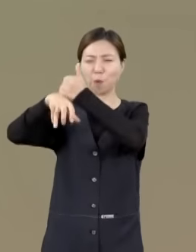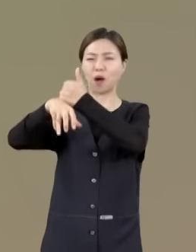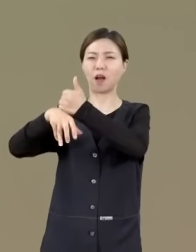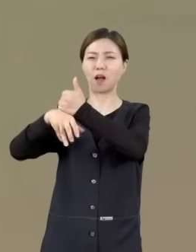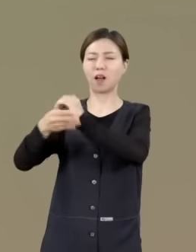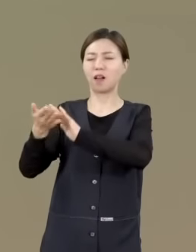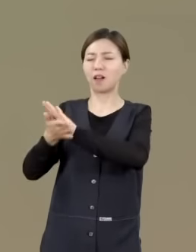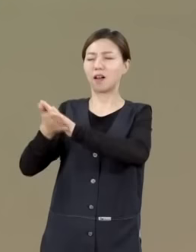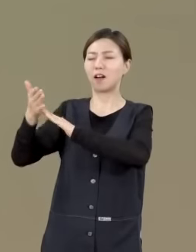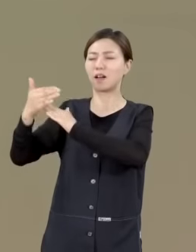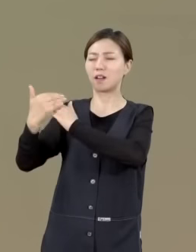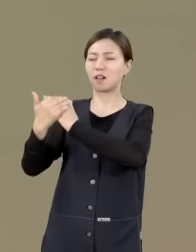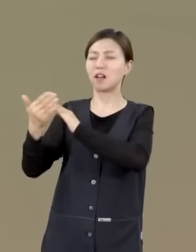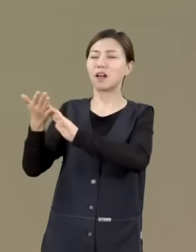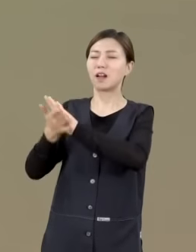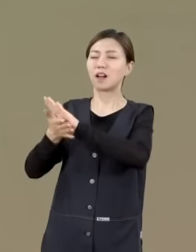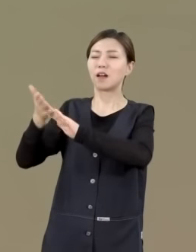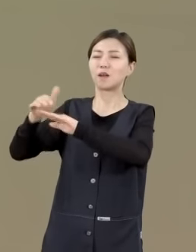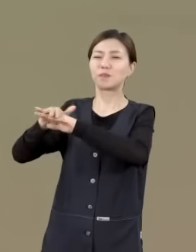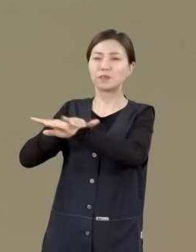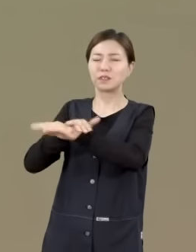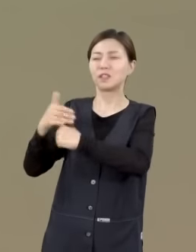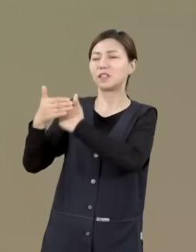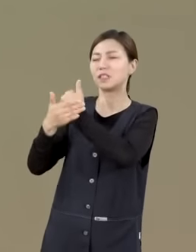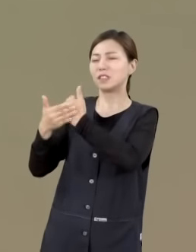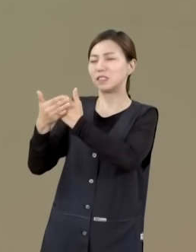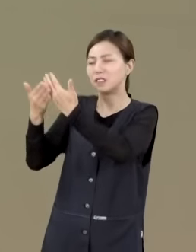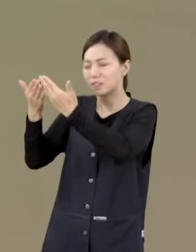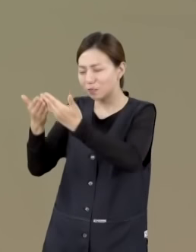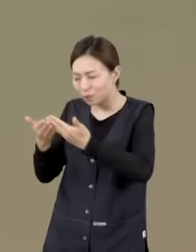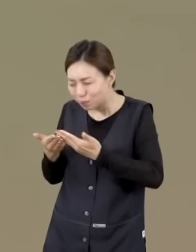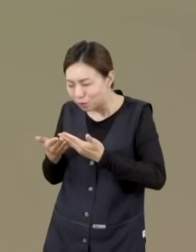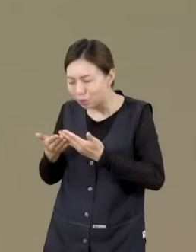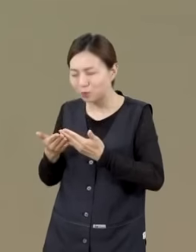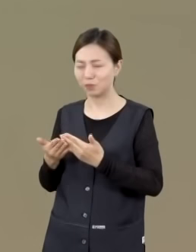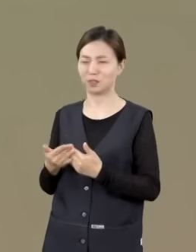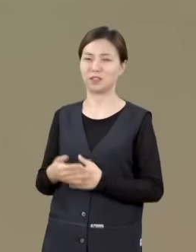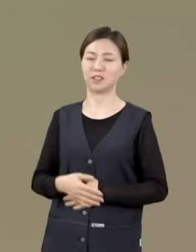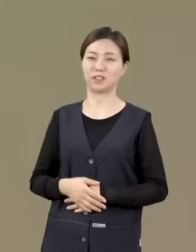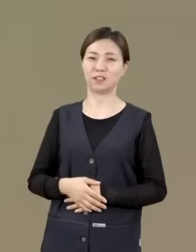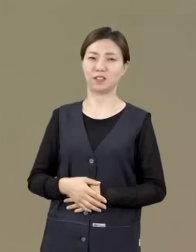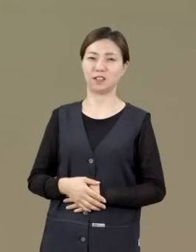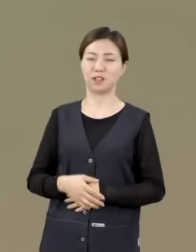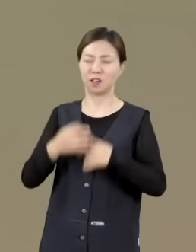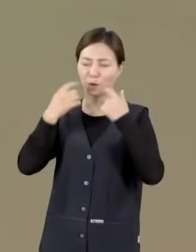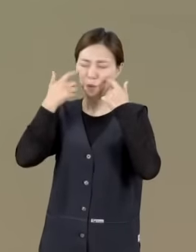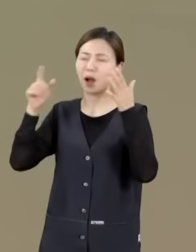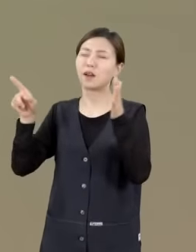상살 의 보살 분임을 믿고